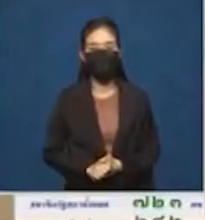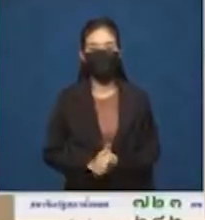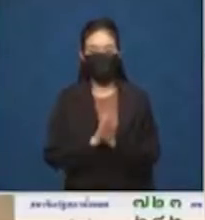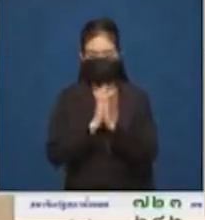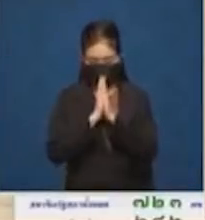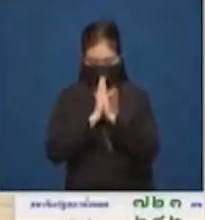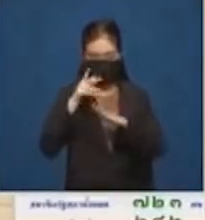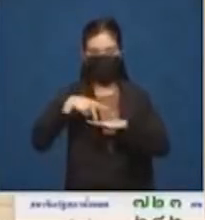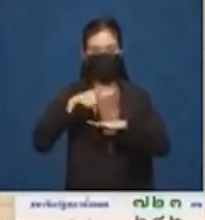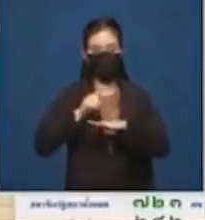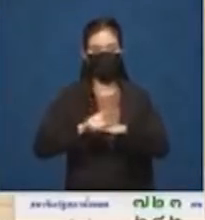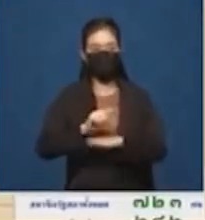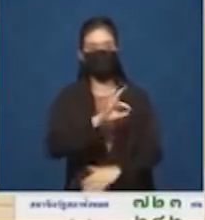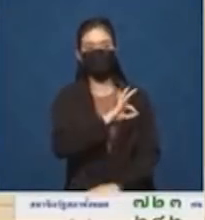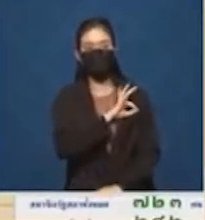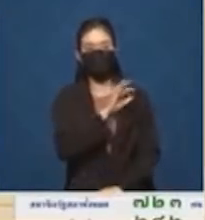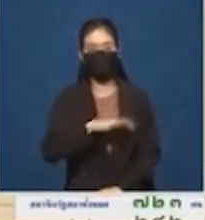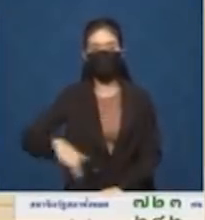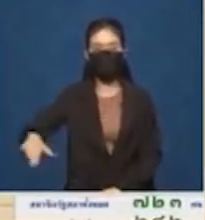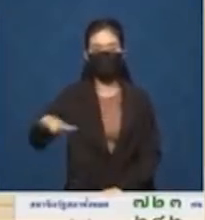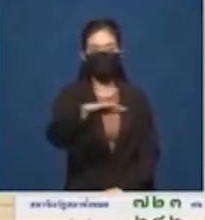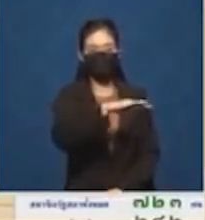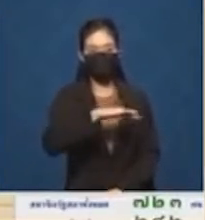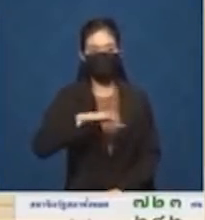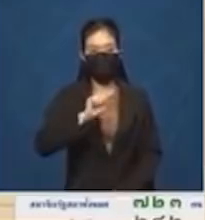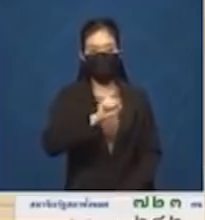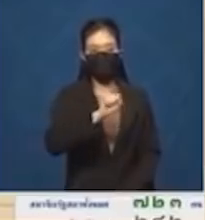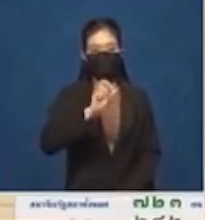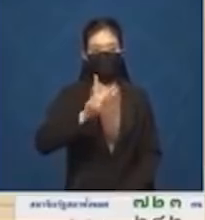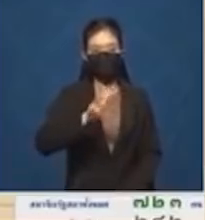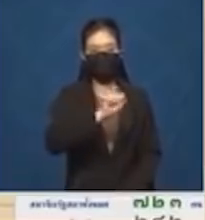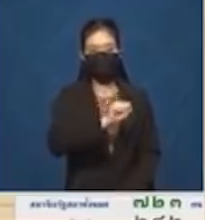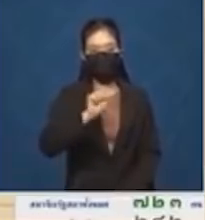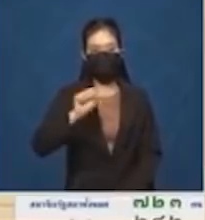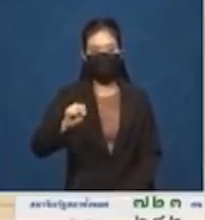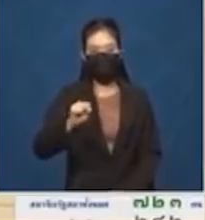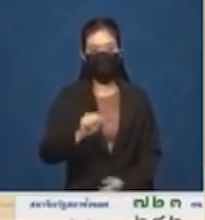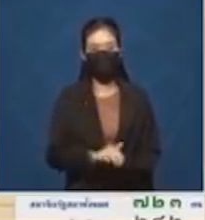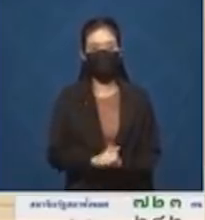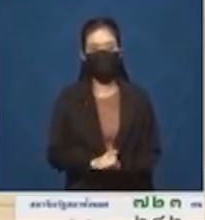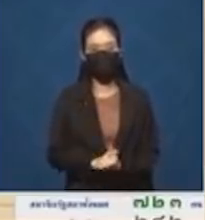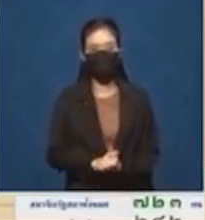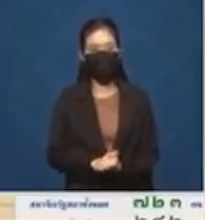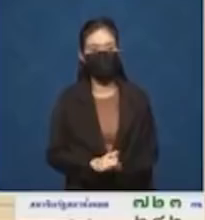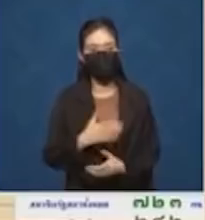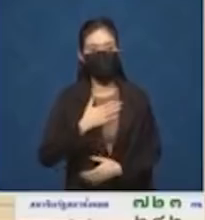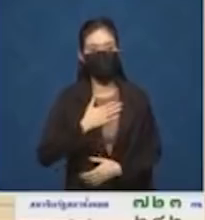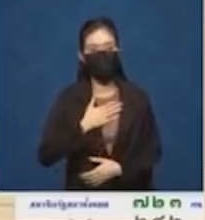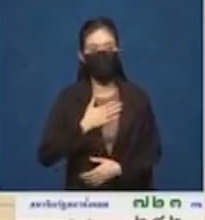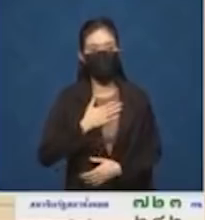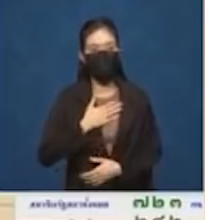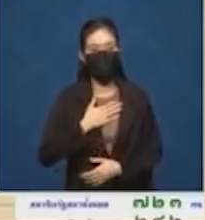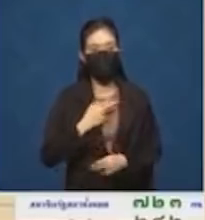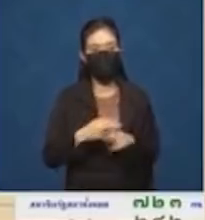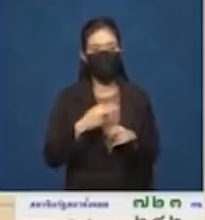ชิกสภาผู้แทนราษฎรและสมาชิกวุฒิสภาที่มาจากการแต่งตั้งดิฉันนางสาวชนทิ